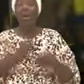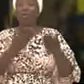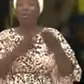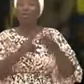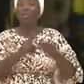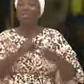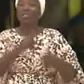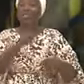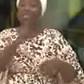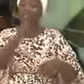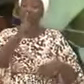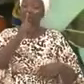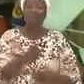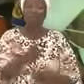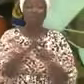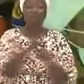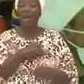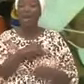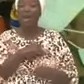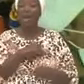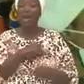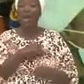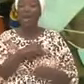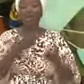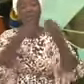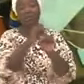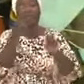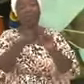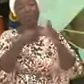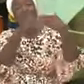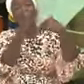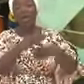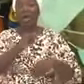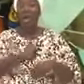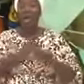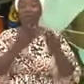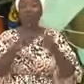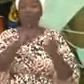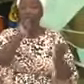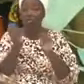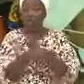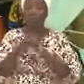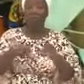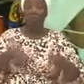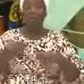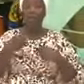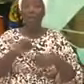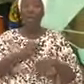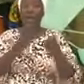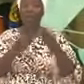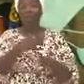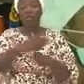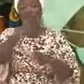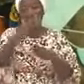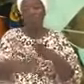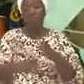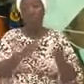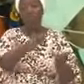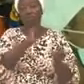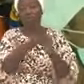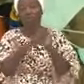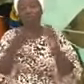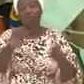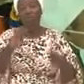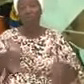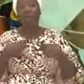authentique je veux le ca logiciel et je veux un changement devait hop la bouche et puis je veux la transformation totale